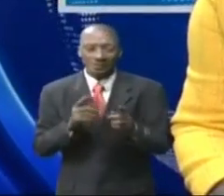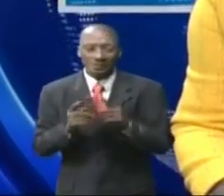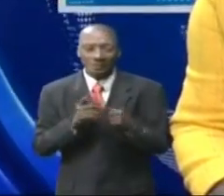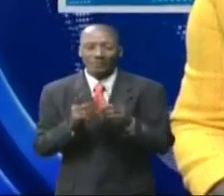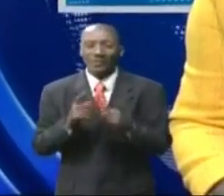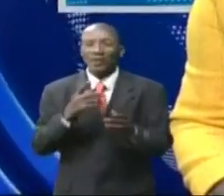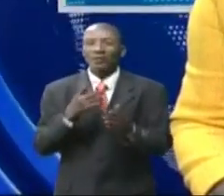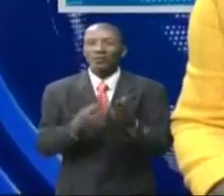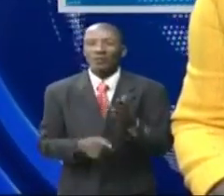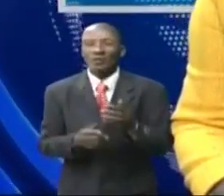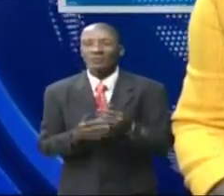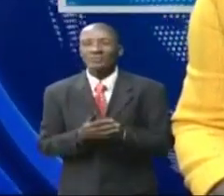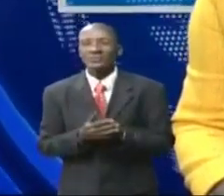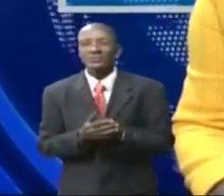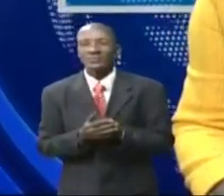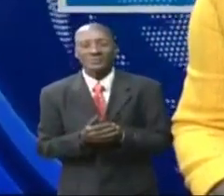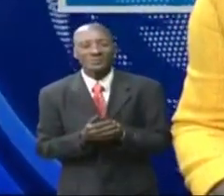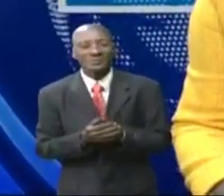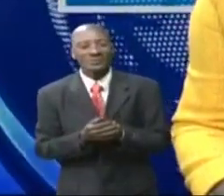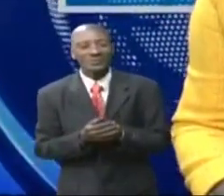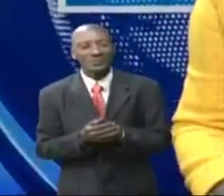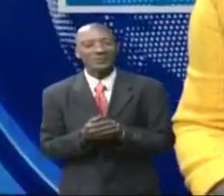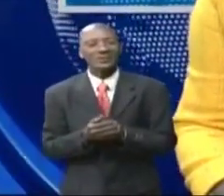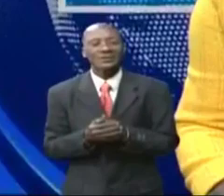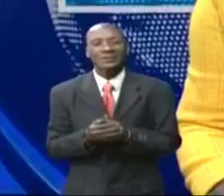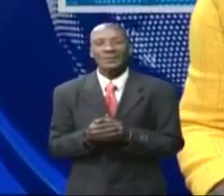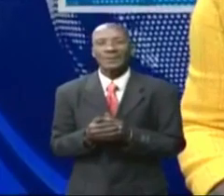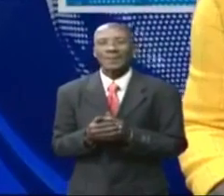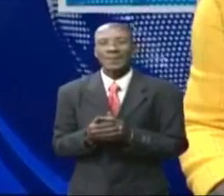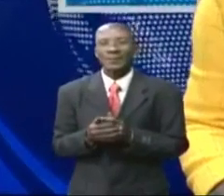cassation de prendre part à la réunion